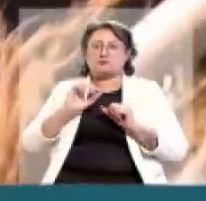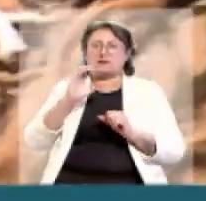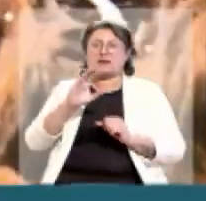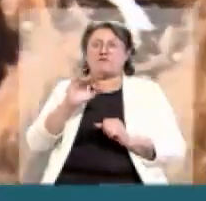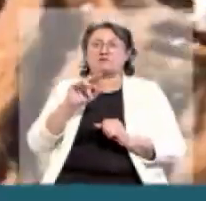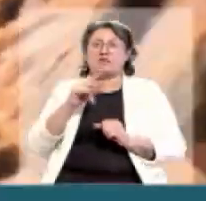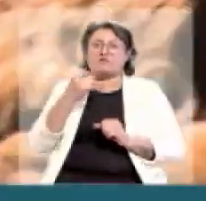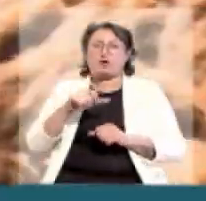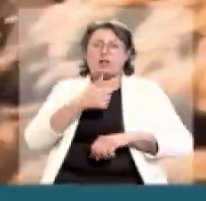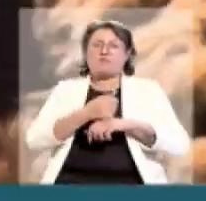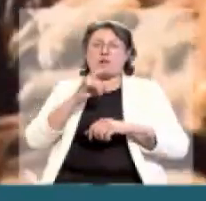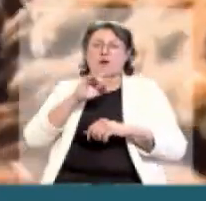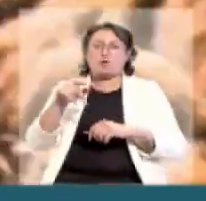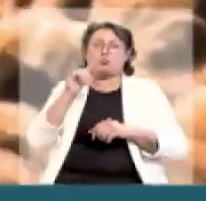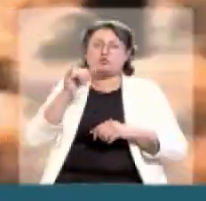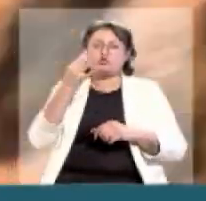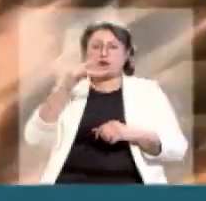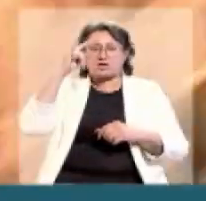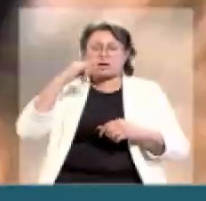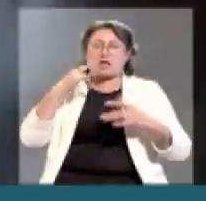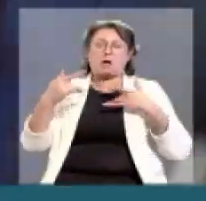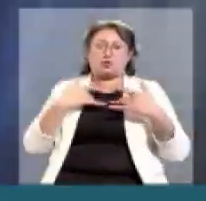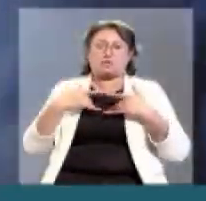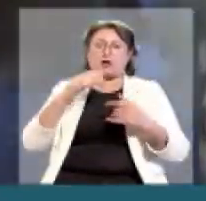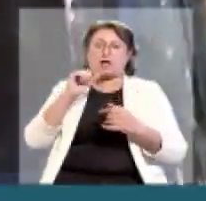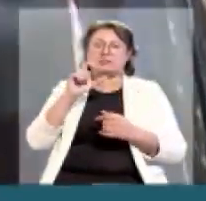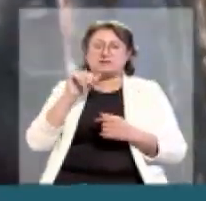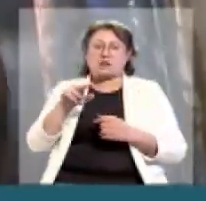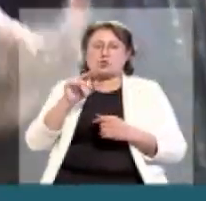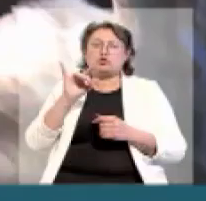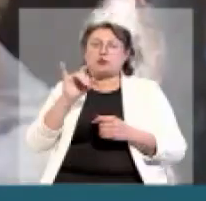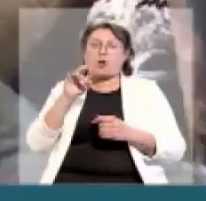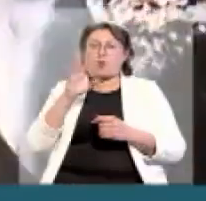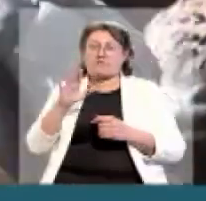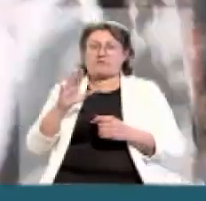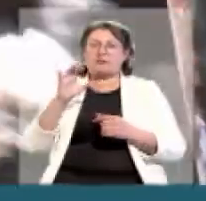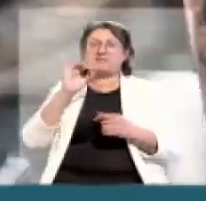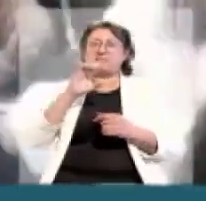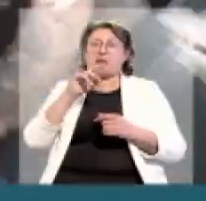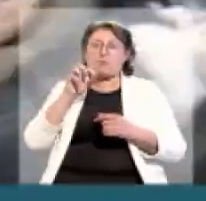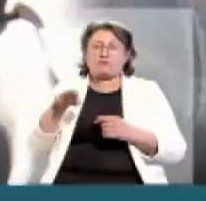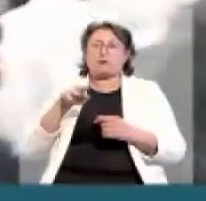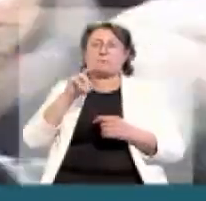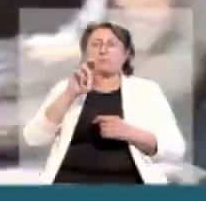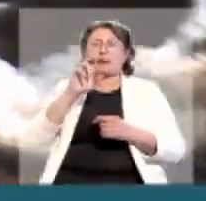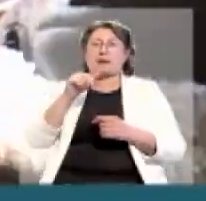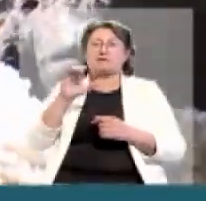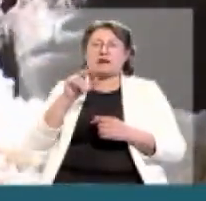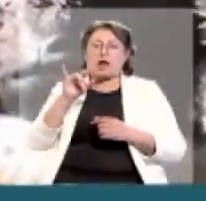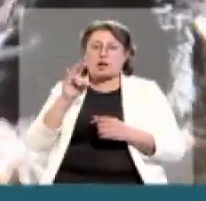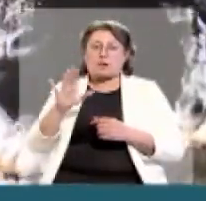Сергей Дворцевой главной ролью четырех казахстанских актеров. Асхата Кучинчерекова, Самал Ислямовой, Толибергена